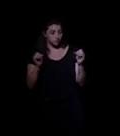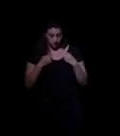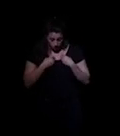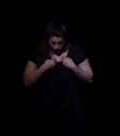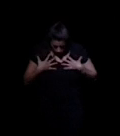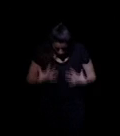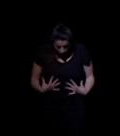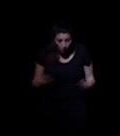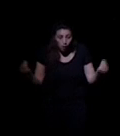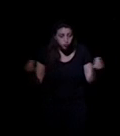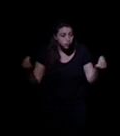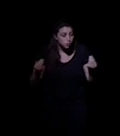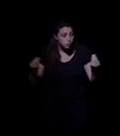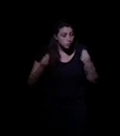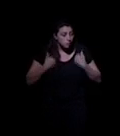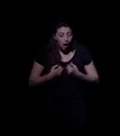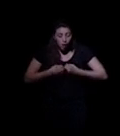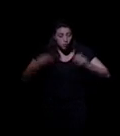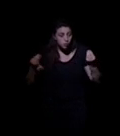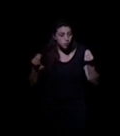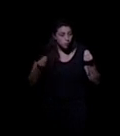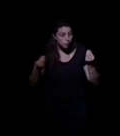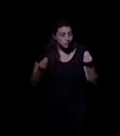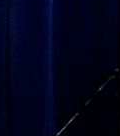C'est bientôt le bac de philo, donc je ramasse les copies dans 4 heures.